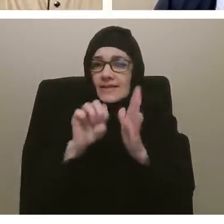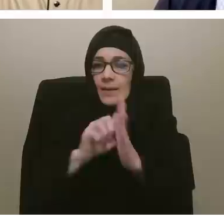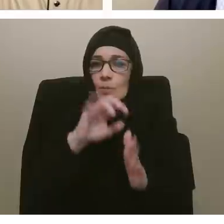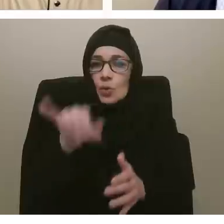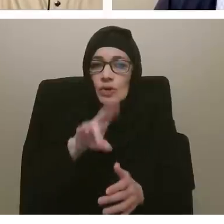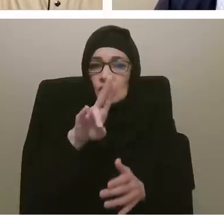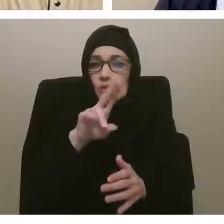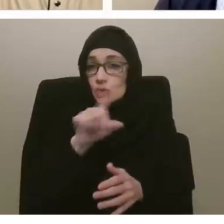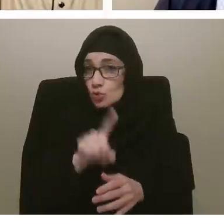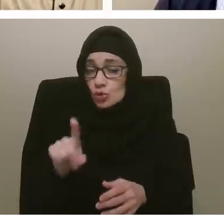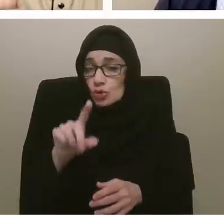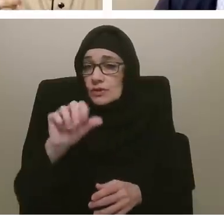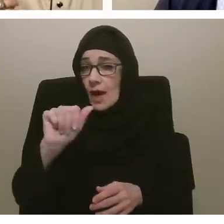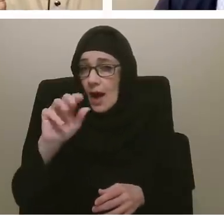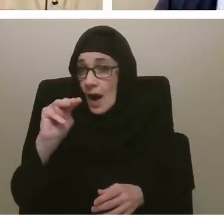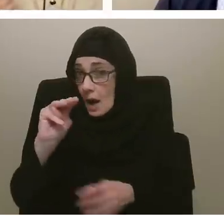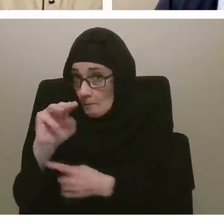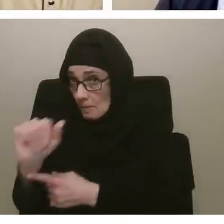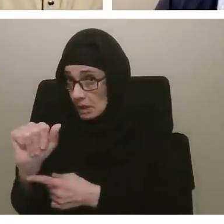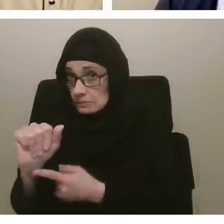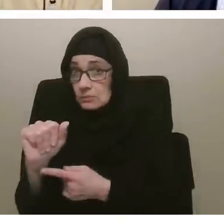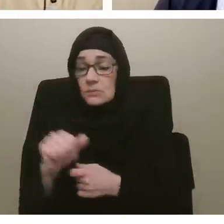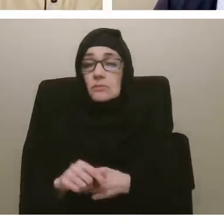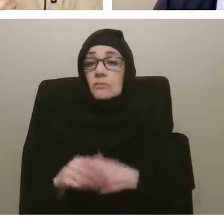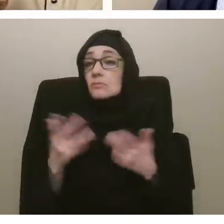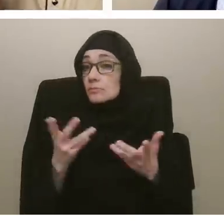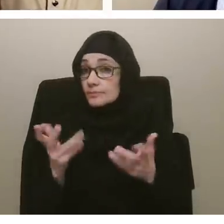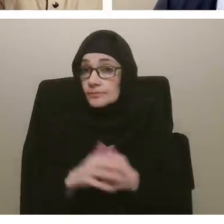to Fir'aun. اذهب إلى فرعون إنه طغى